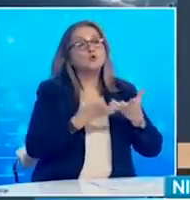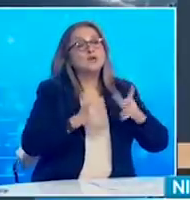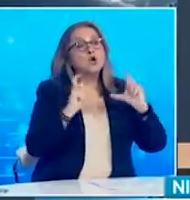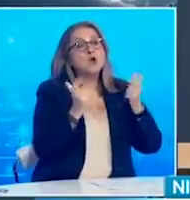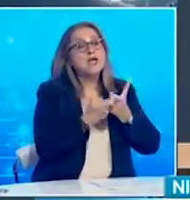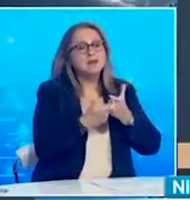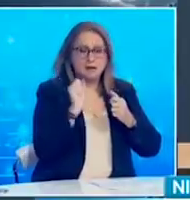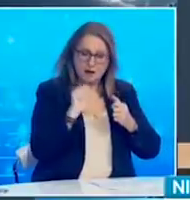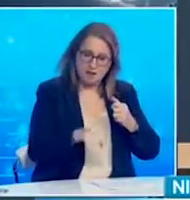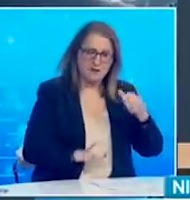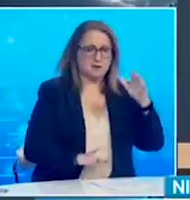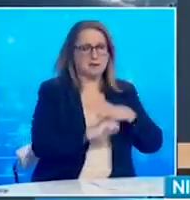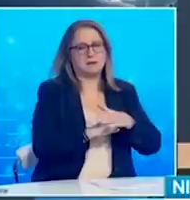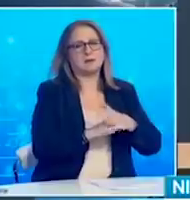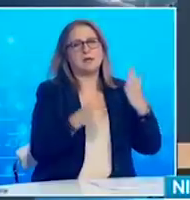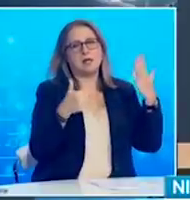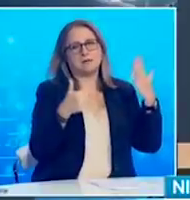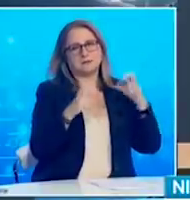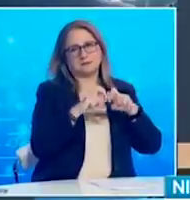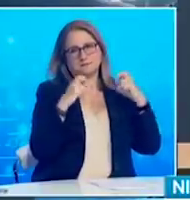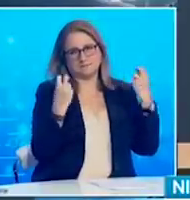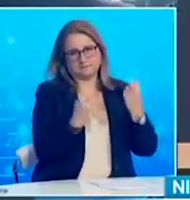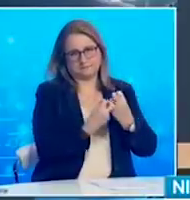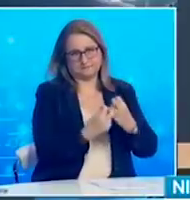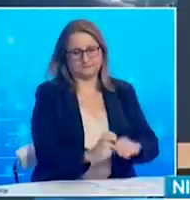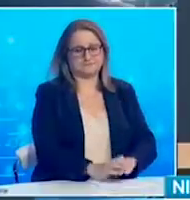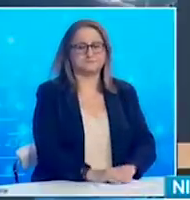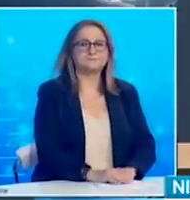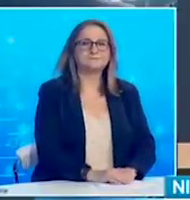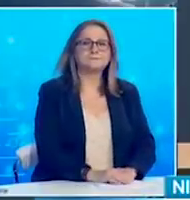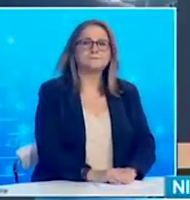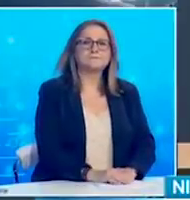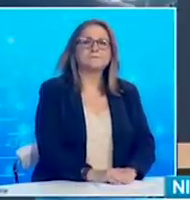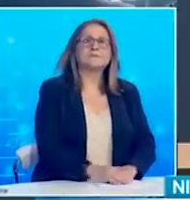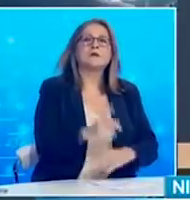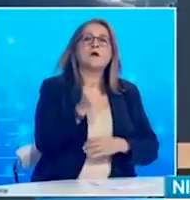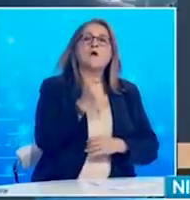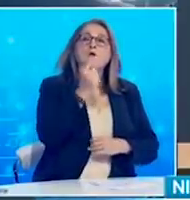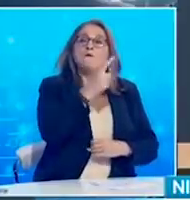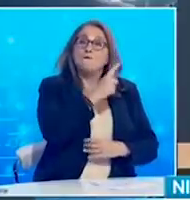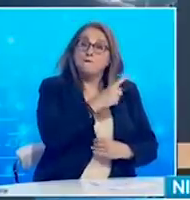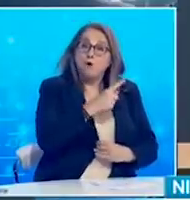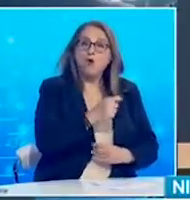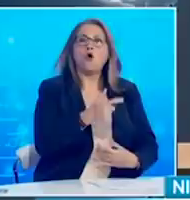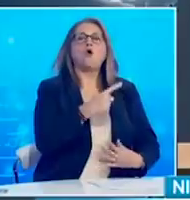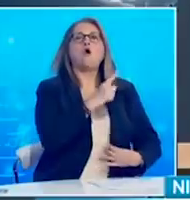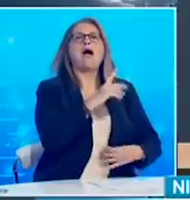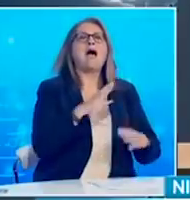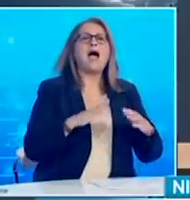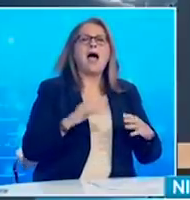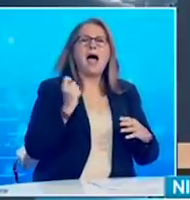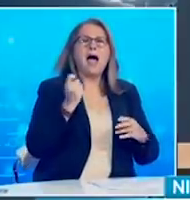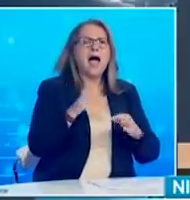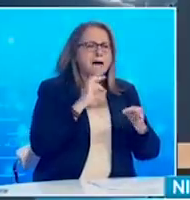ο μέγιστος αριθμός διαμορφώνεται σε 6 άτομα ανατραπέζει. Στον Πόρο και στον Αμπελώνα Λάρισας η επιδημιολογική εικόνα έχει